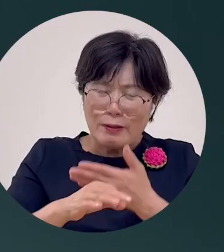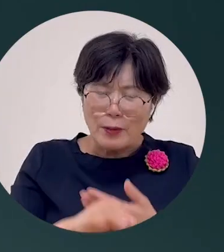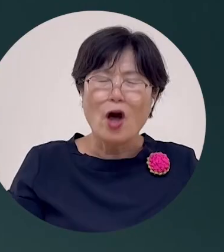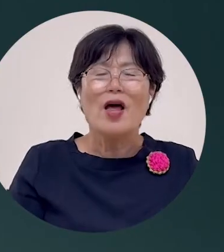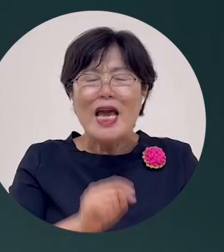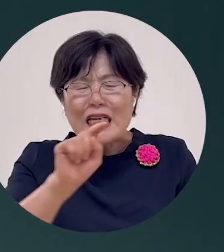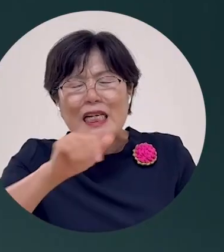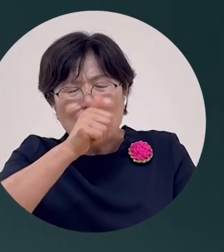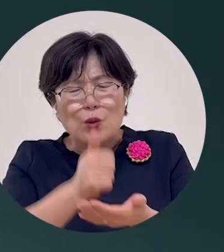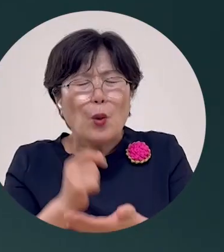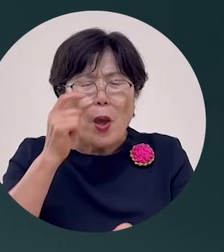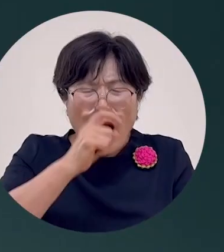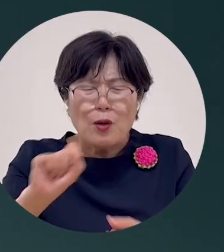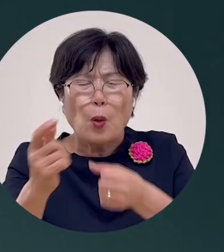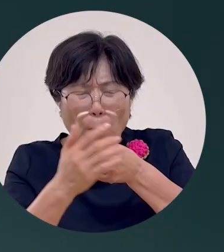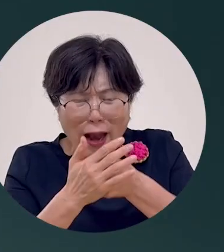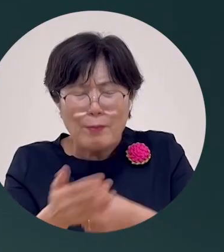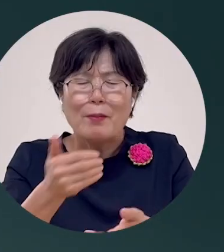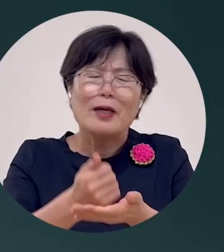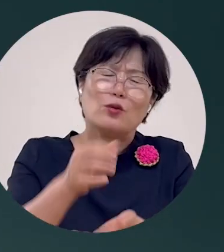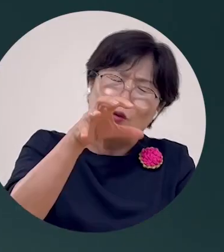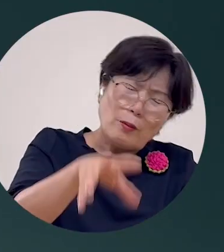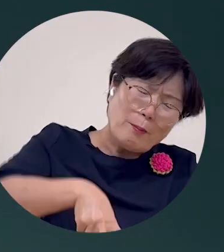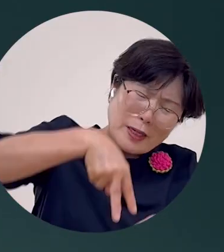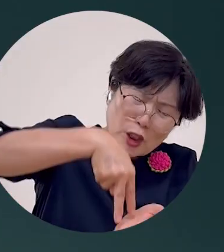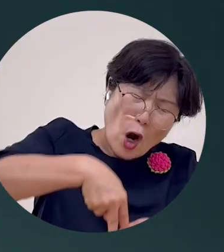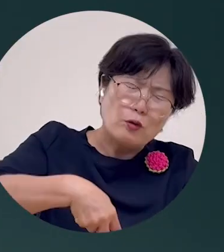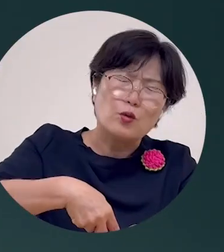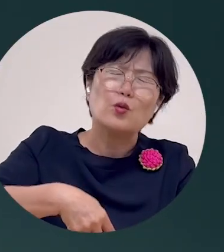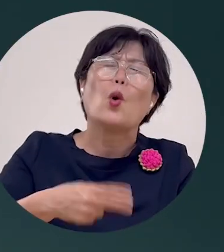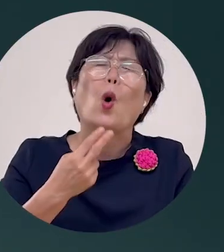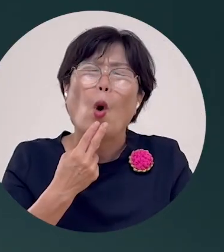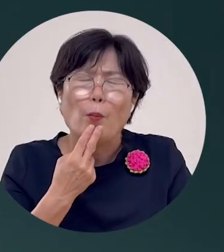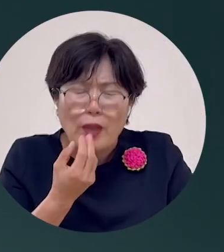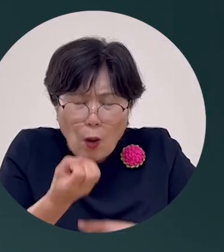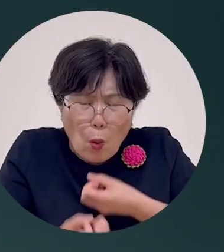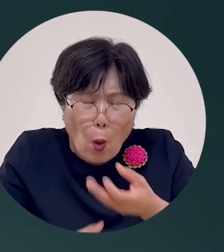수 없다라고 고백하고 있습니다. 주님이